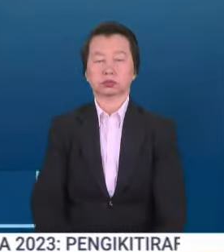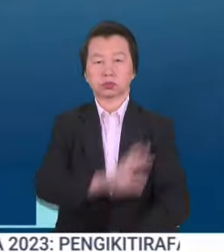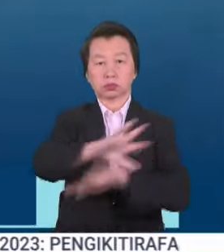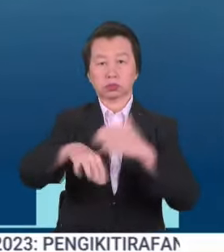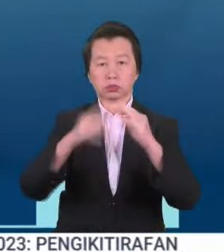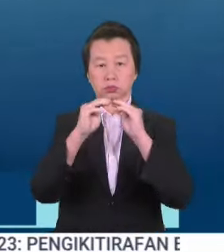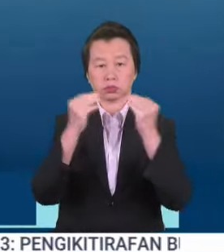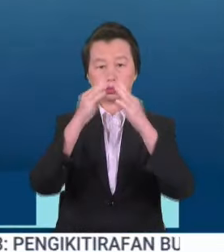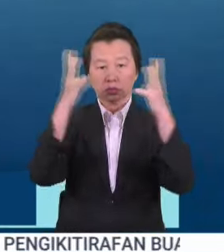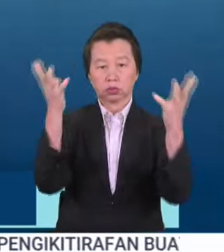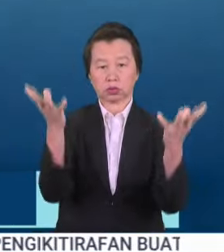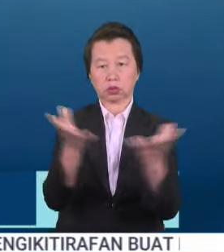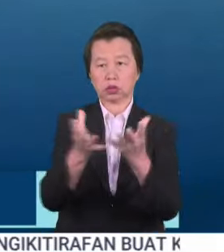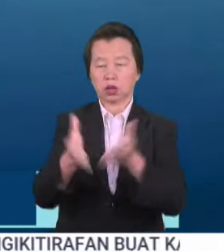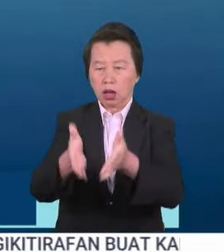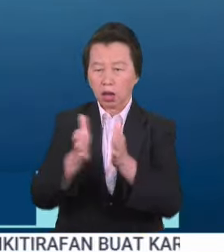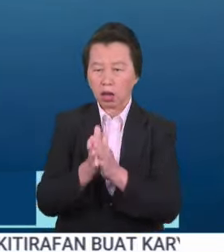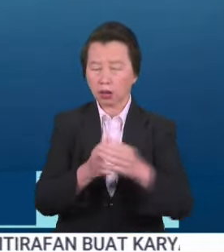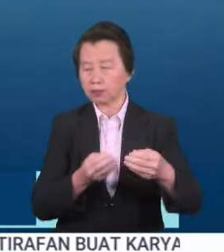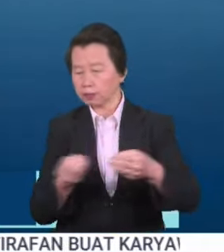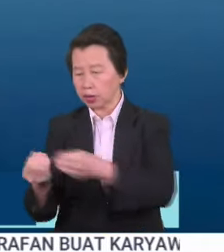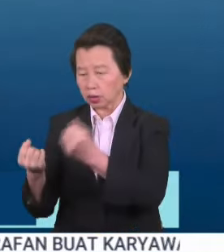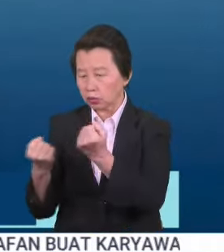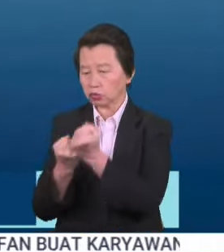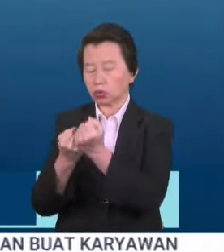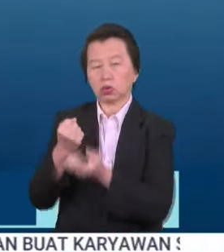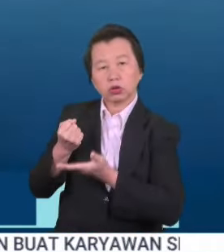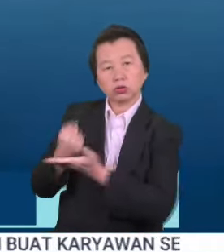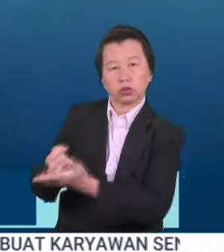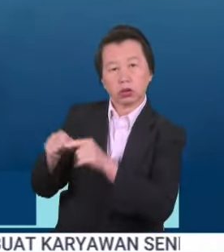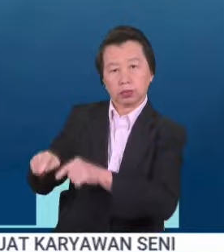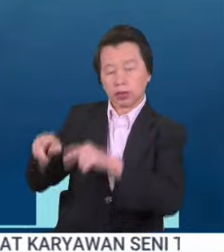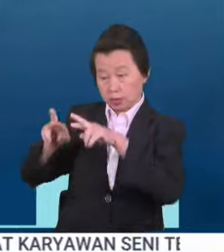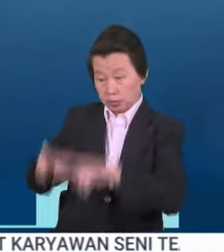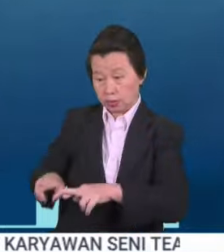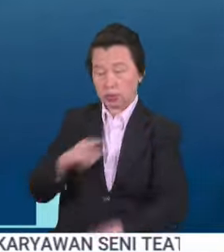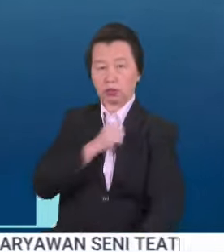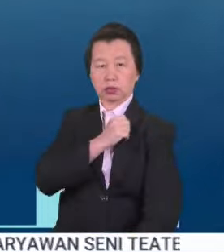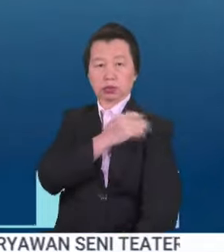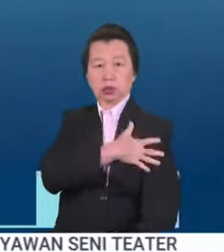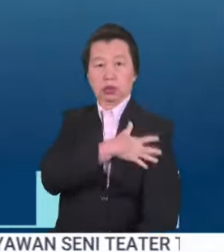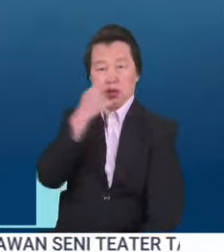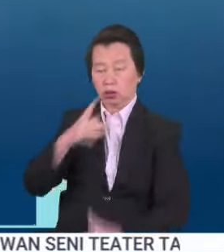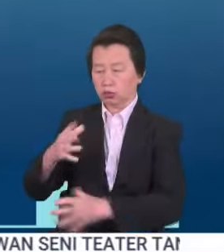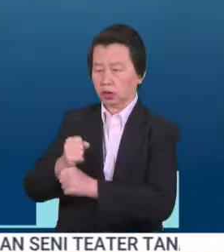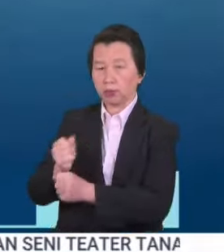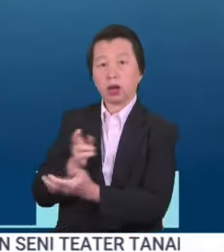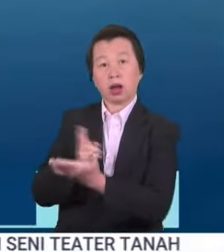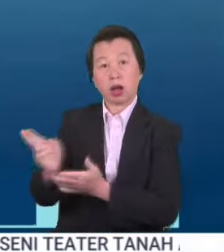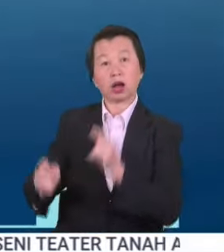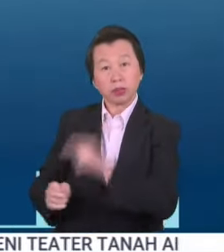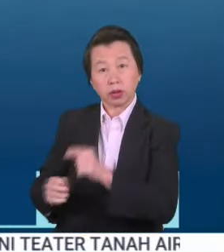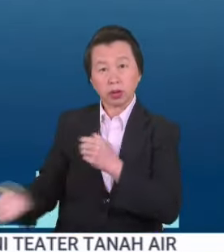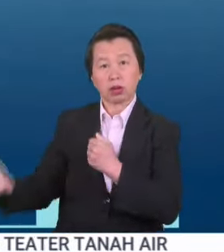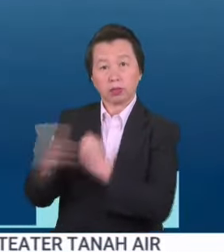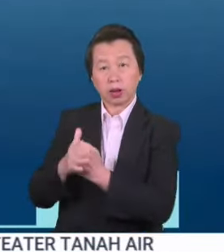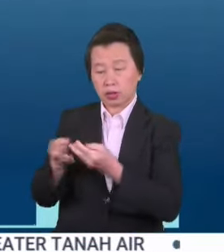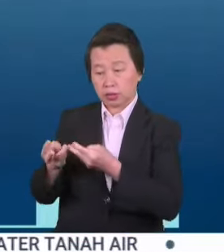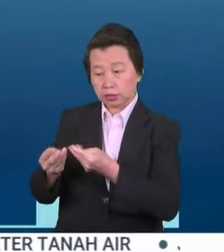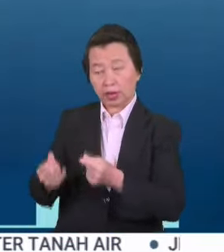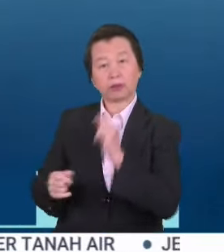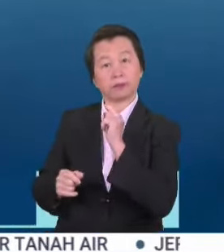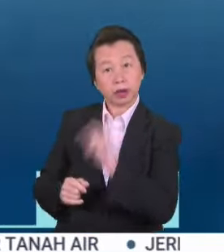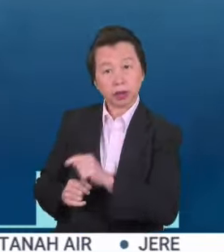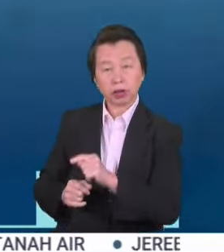Seluruh masyarakat dunia turut digesa memberikan sokongan dan pertolongan kepada rakyat Palestin bagi mendapatkan hak untuk kembali ke tanah air